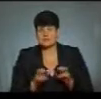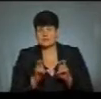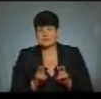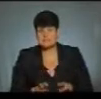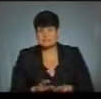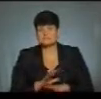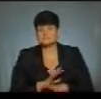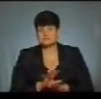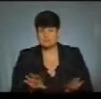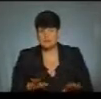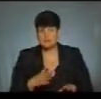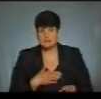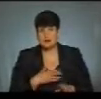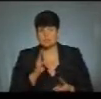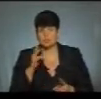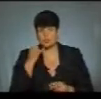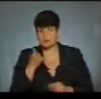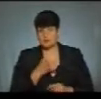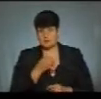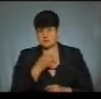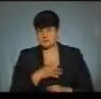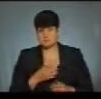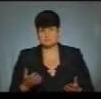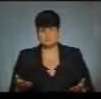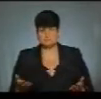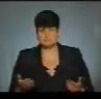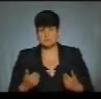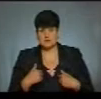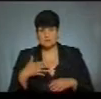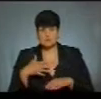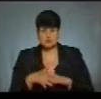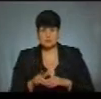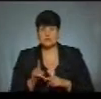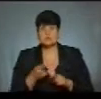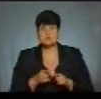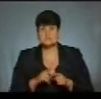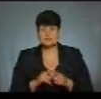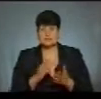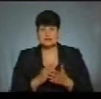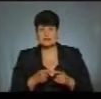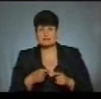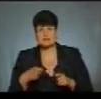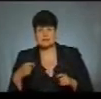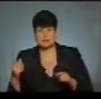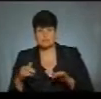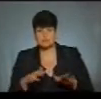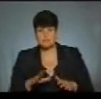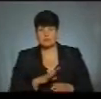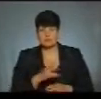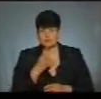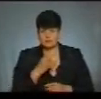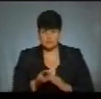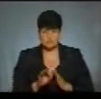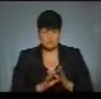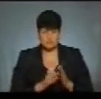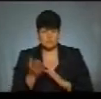не відбулося і нам абсолютно ніхто про це не повідомив. Я зрозуміла, що це йде затягування процесу, зразу було видно ще з